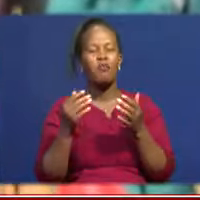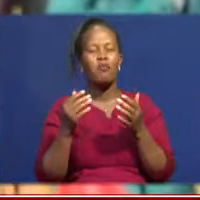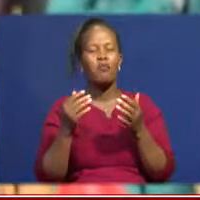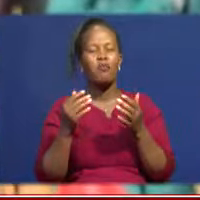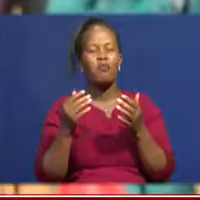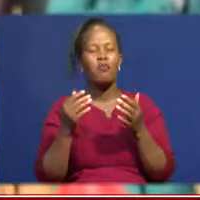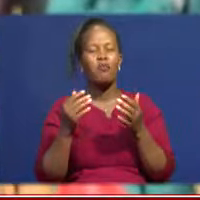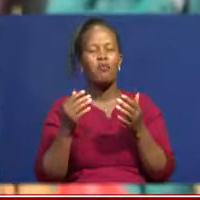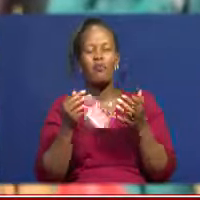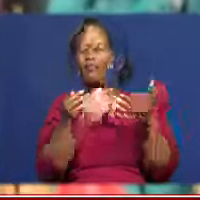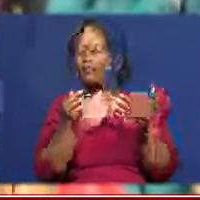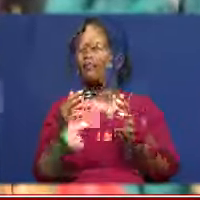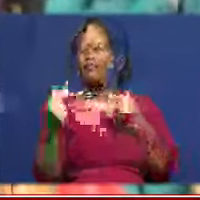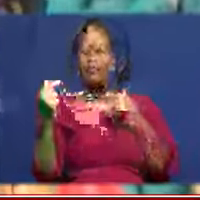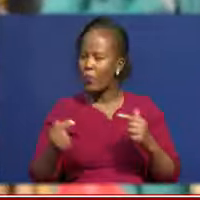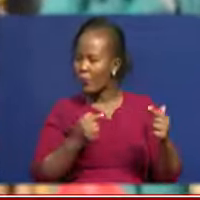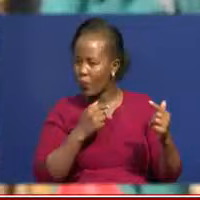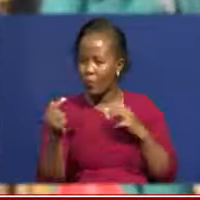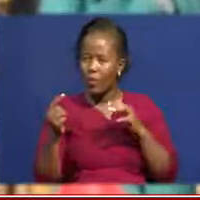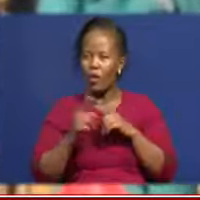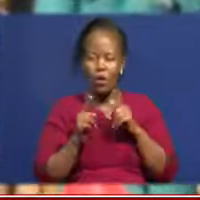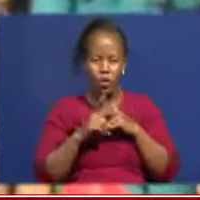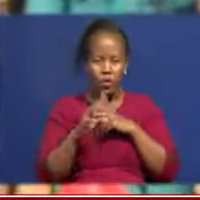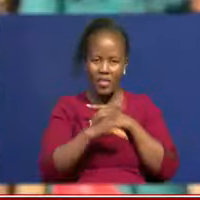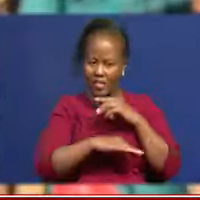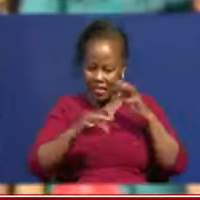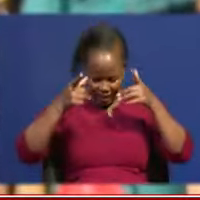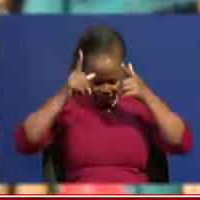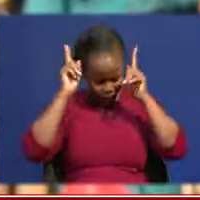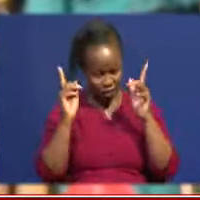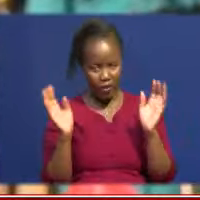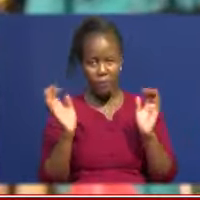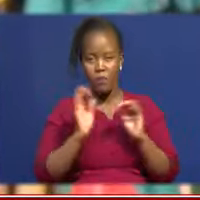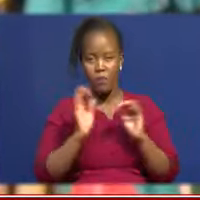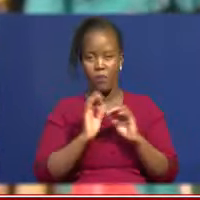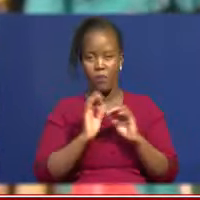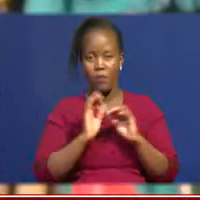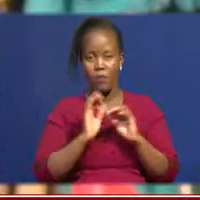mambo kuja kwa nguvu hakuna, kwa sababu kila mtu ameweza